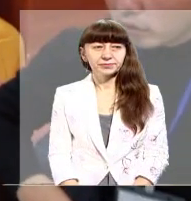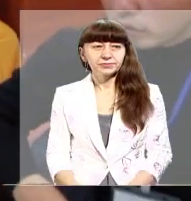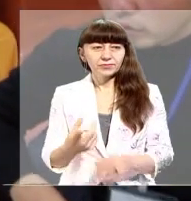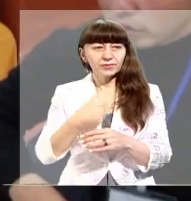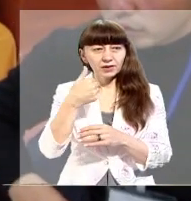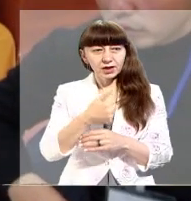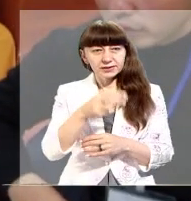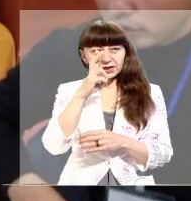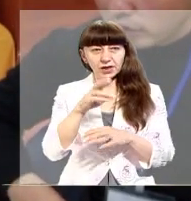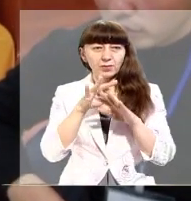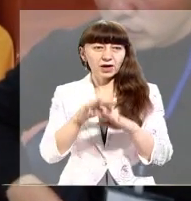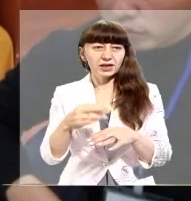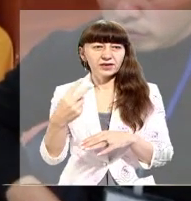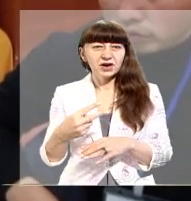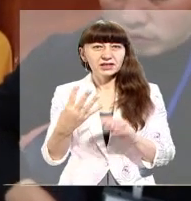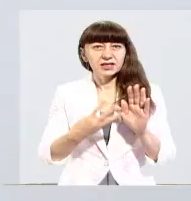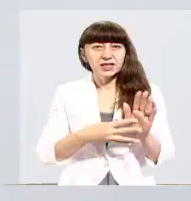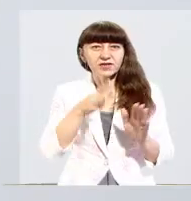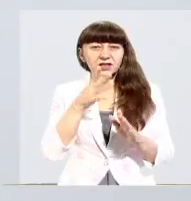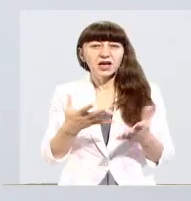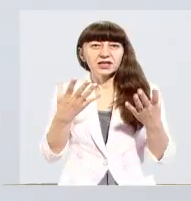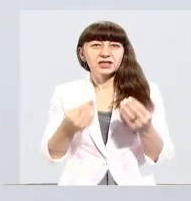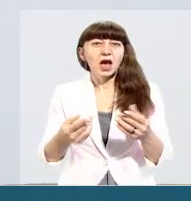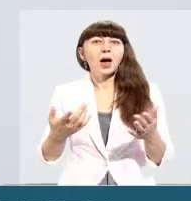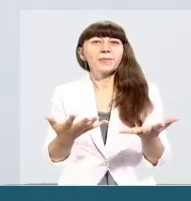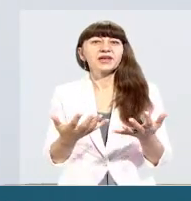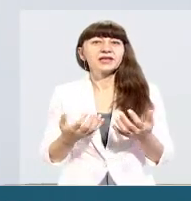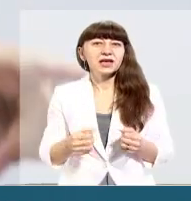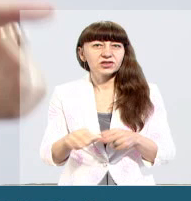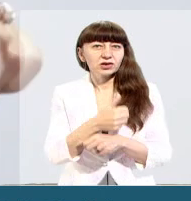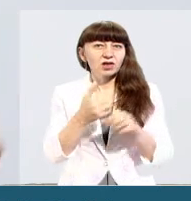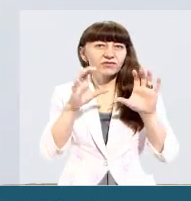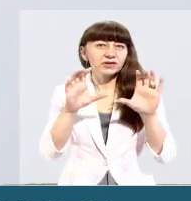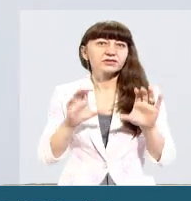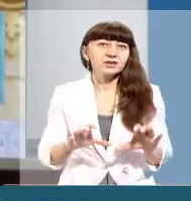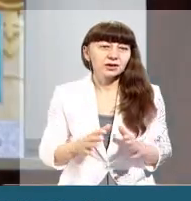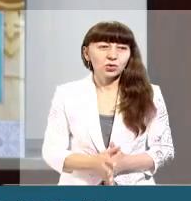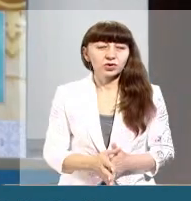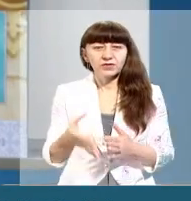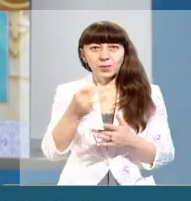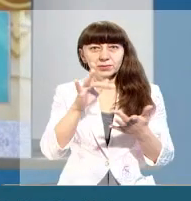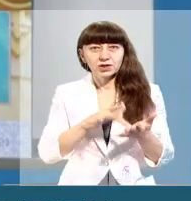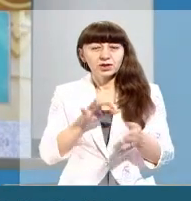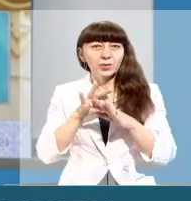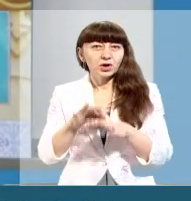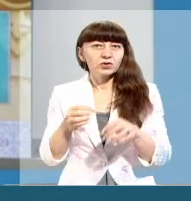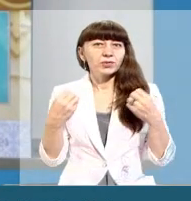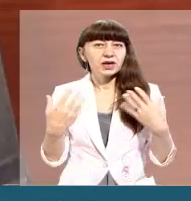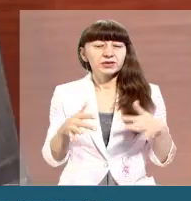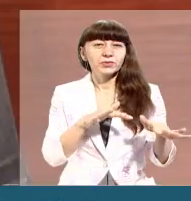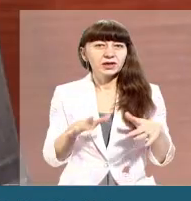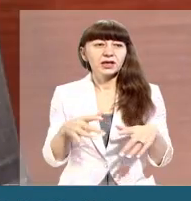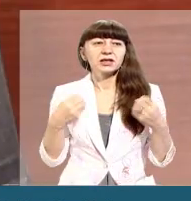В этом году страна отмечает 29 лет со дня принятия основного закона. В областном центре уже проходят праздничные мероприятия